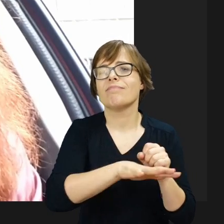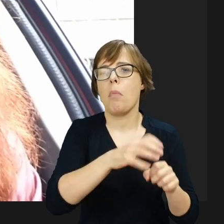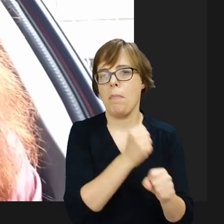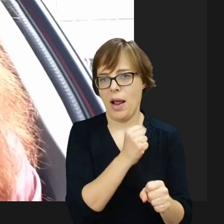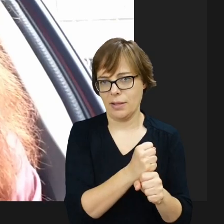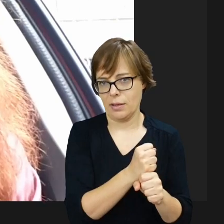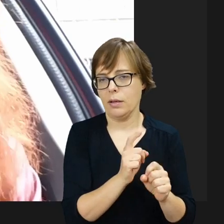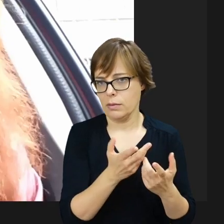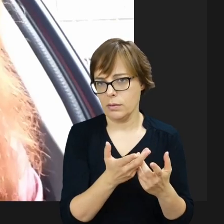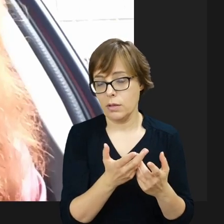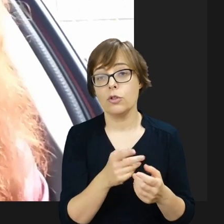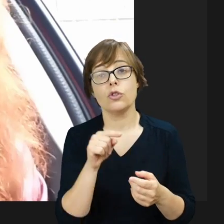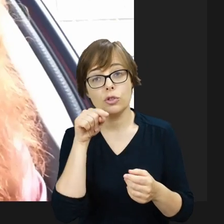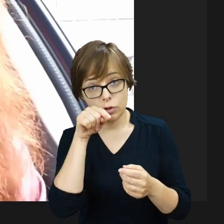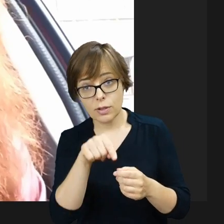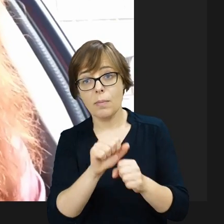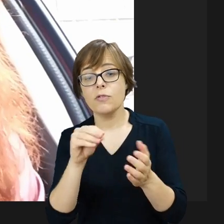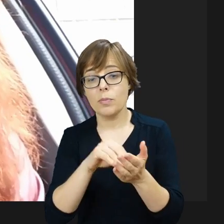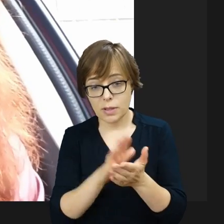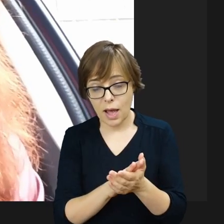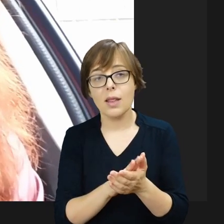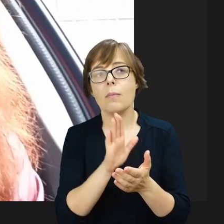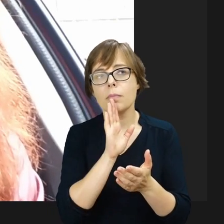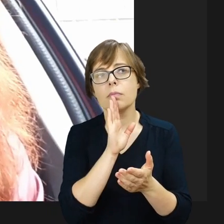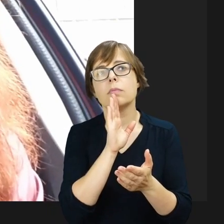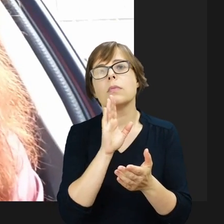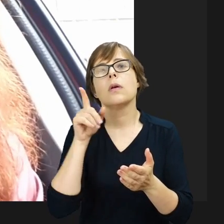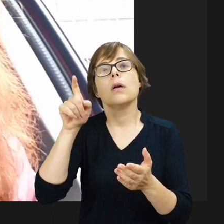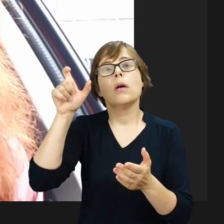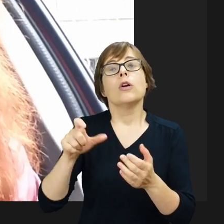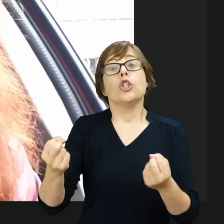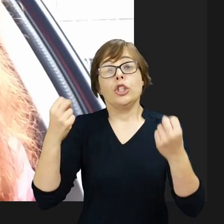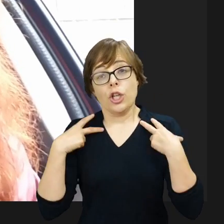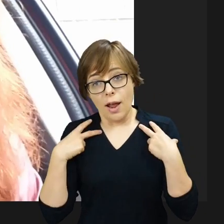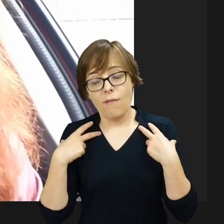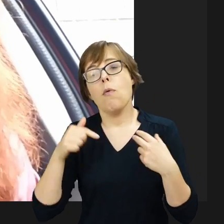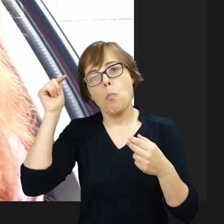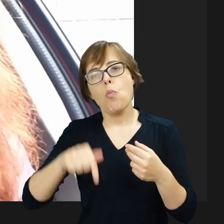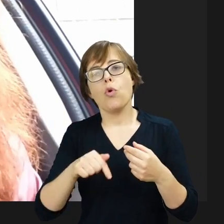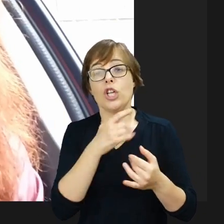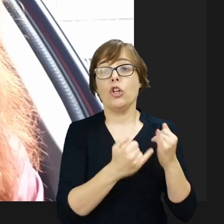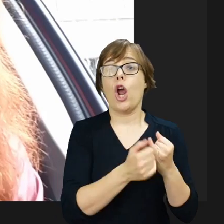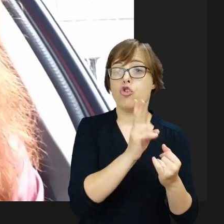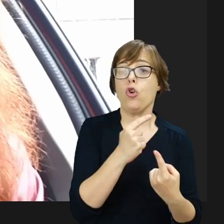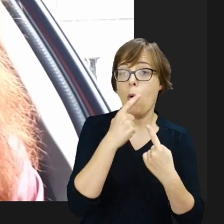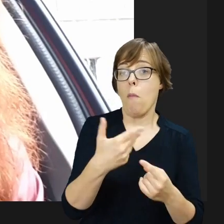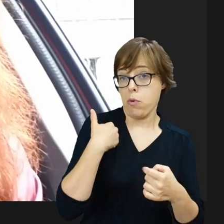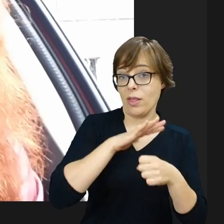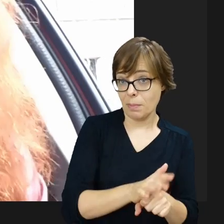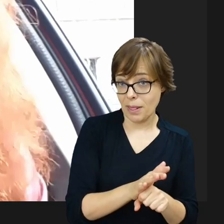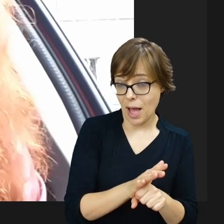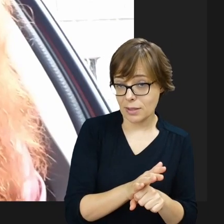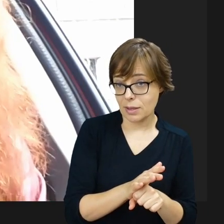domniemanie, że dyskryminacja miała miejsce i pracodawca musi udowadniać, że